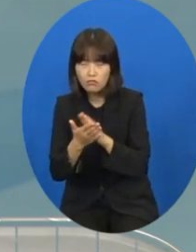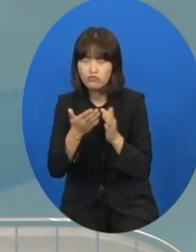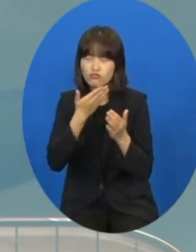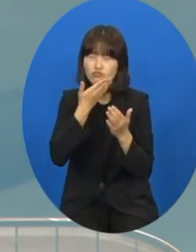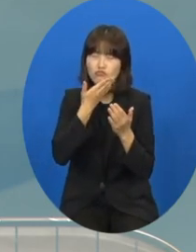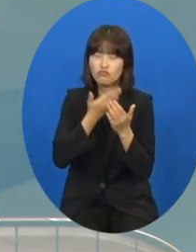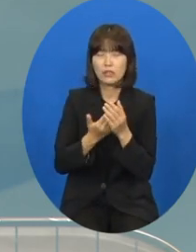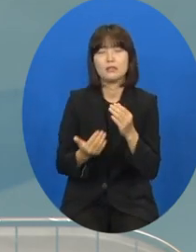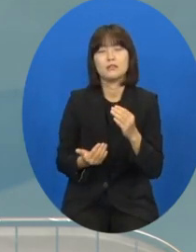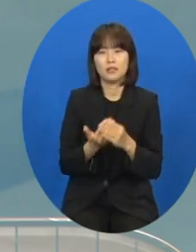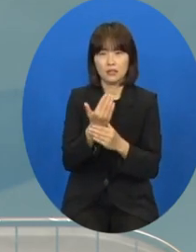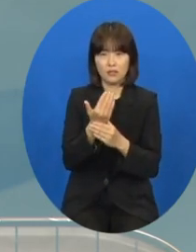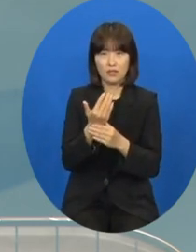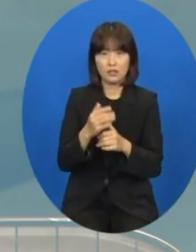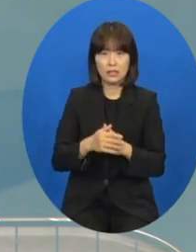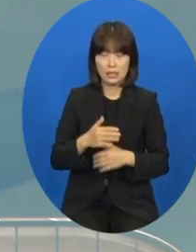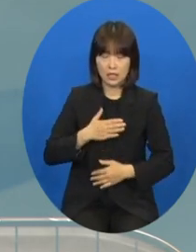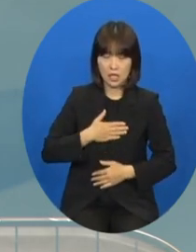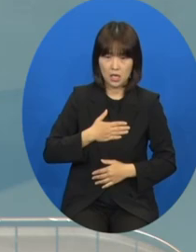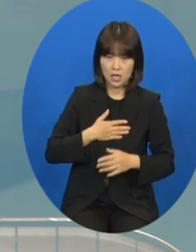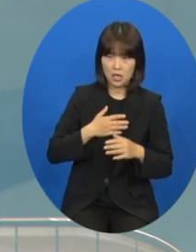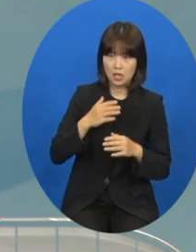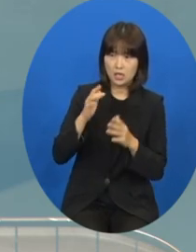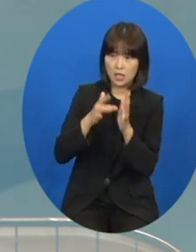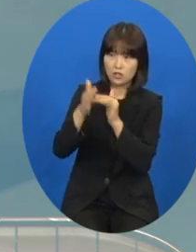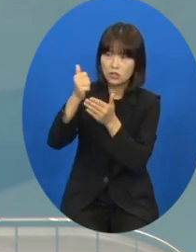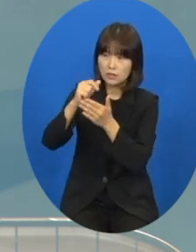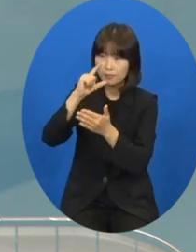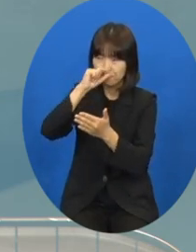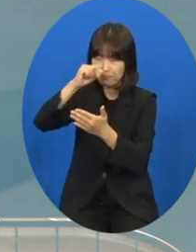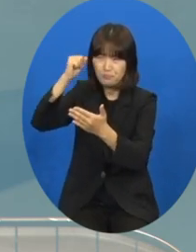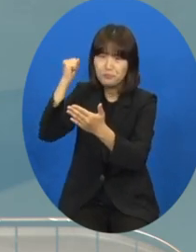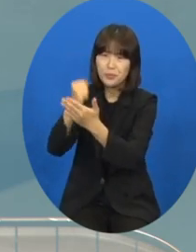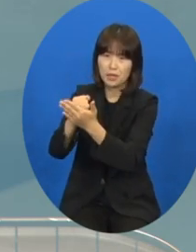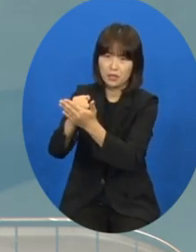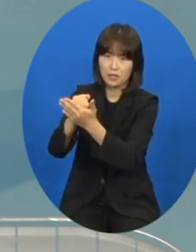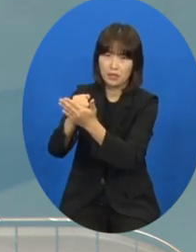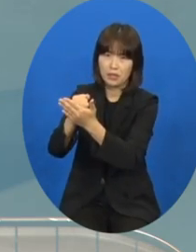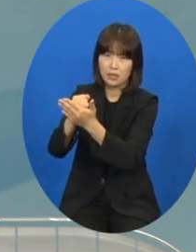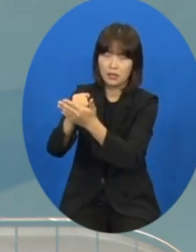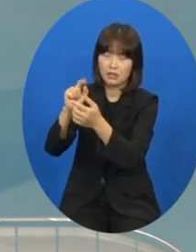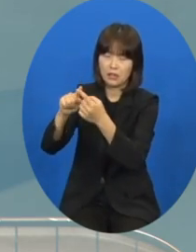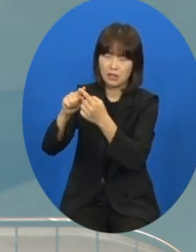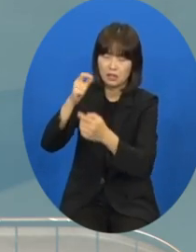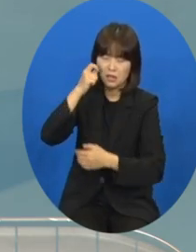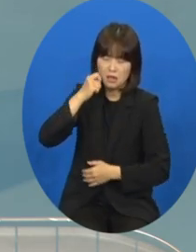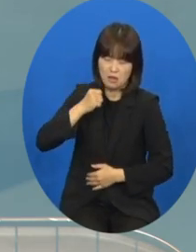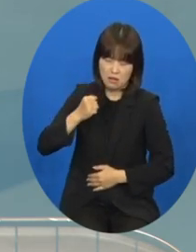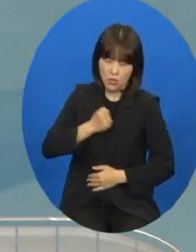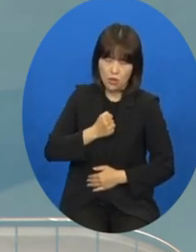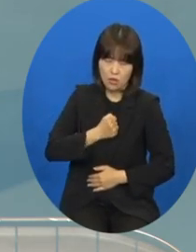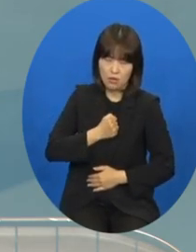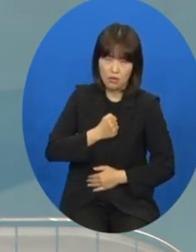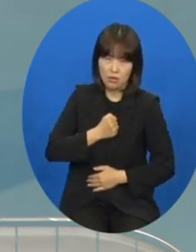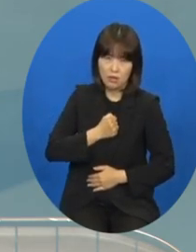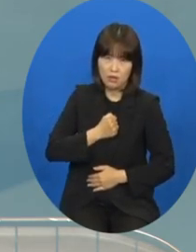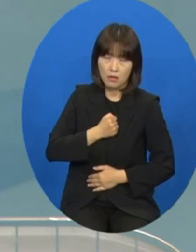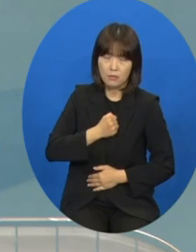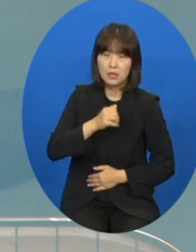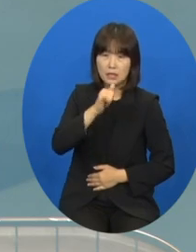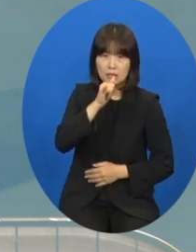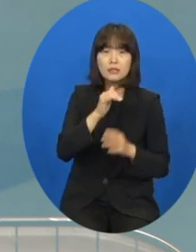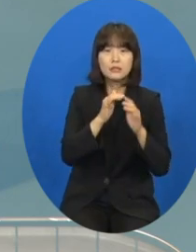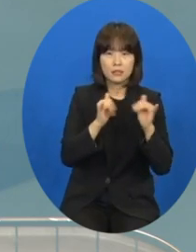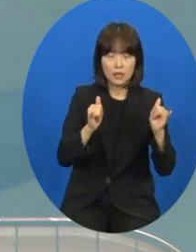됩니다. 내가 예수님을 십자가에 못 박았다. 그 애통함, 이것이 있는 사람이